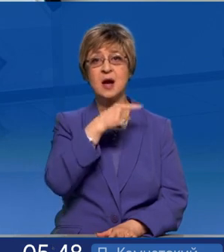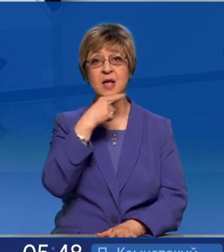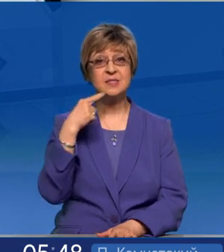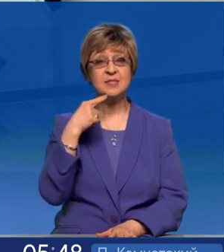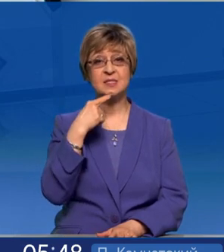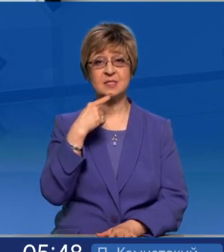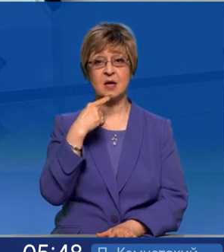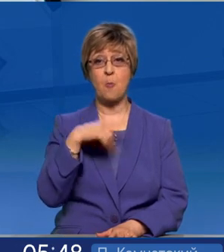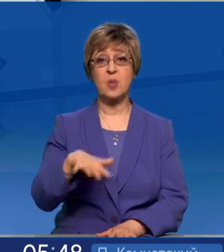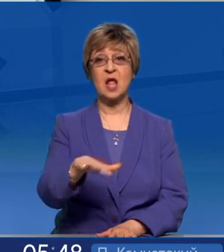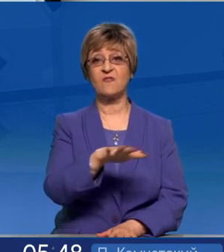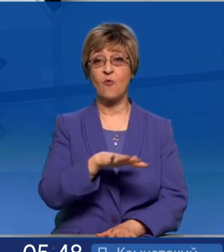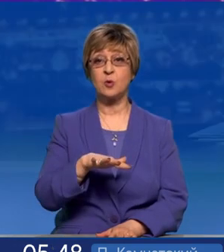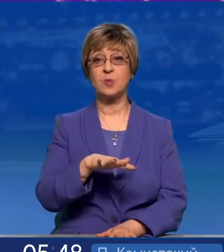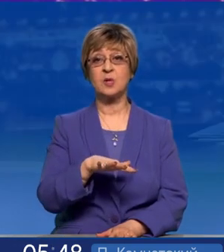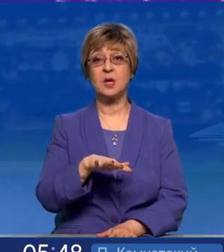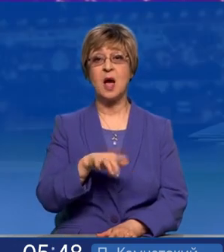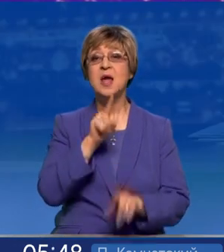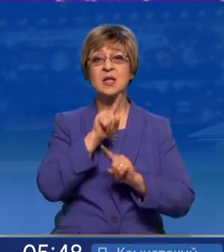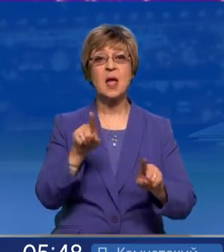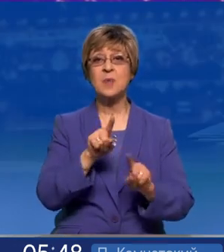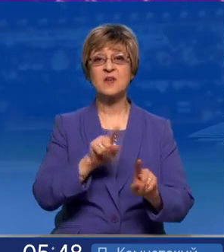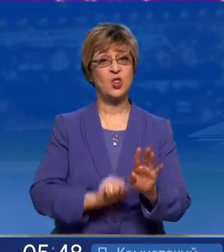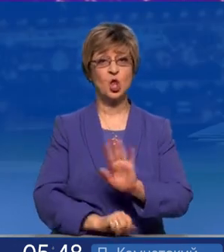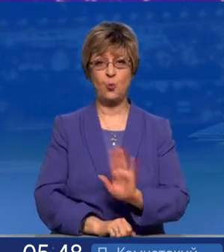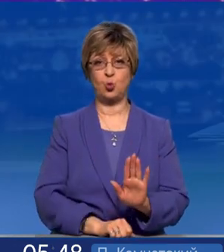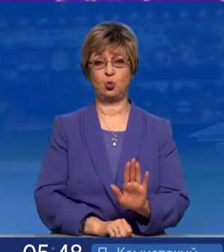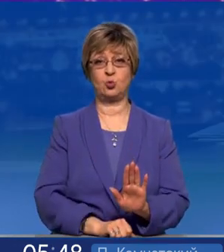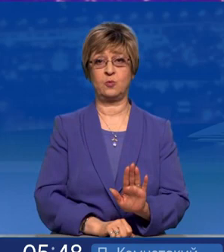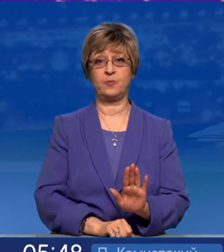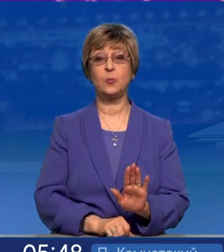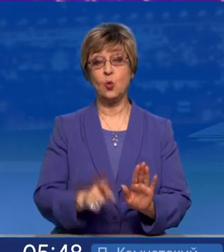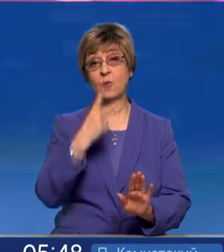платформе. Специально не буду ее рекламировать. Вот всплывают просто автоматически такие ролики.